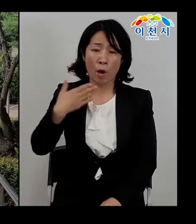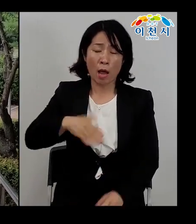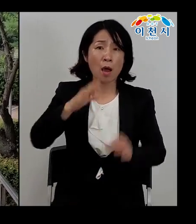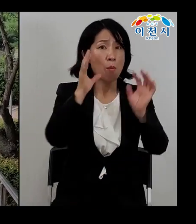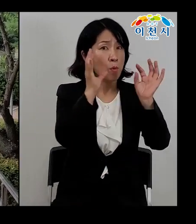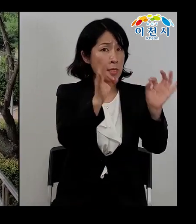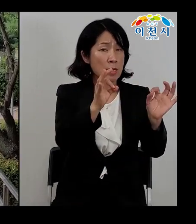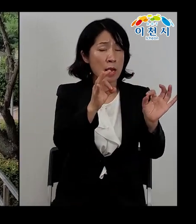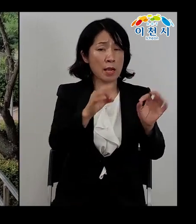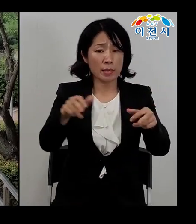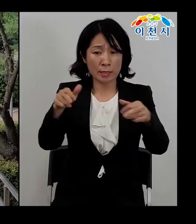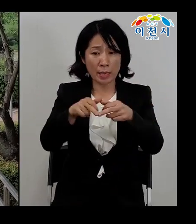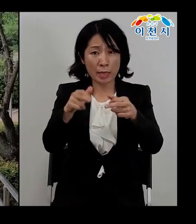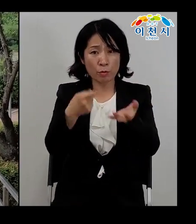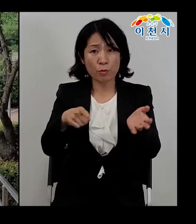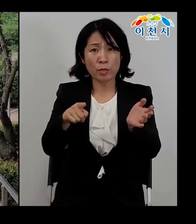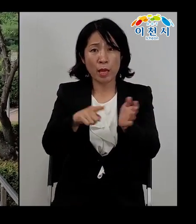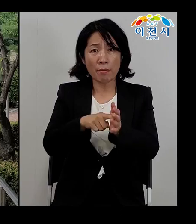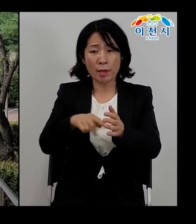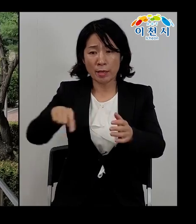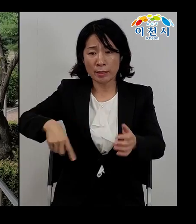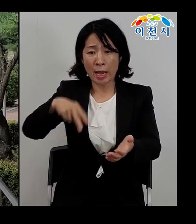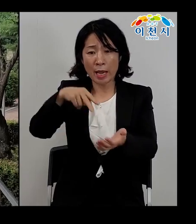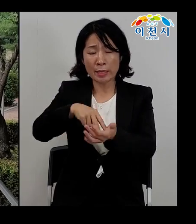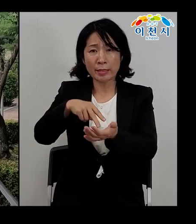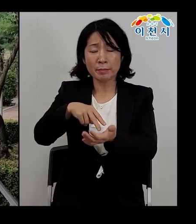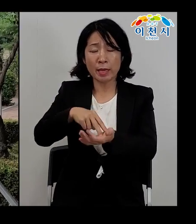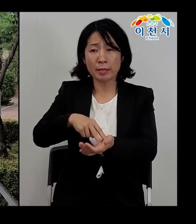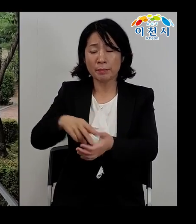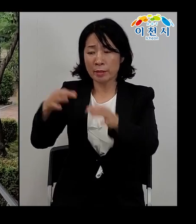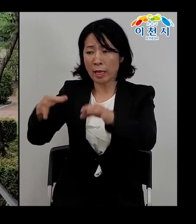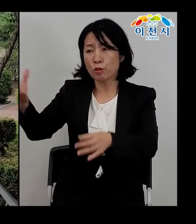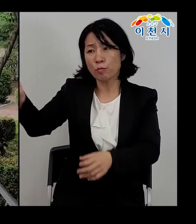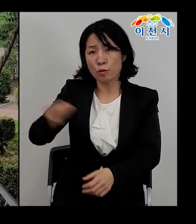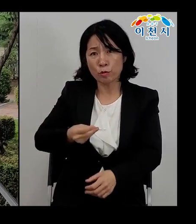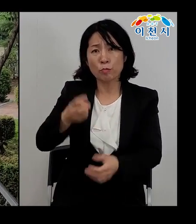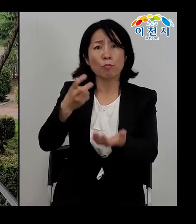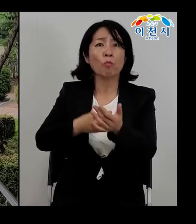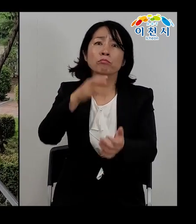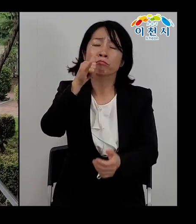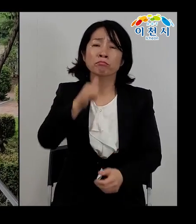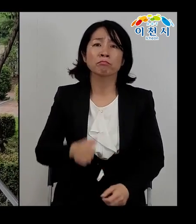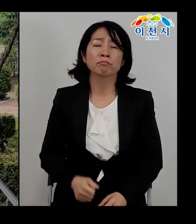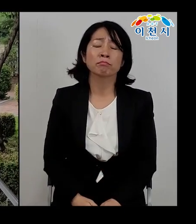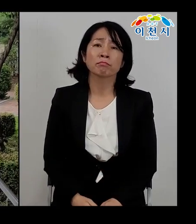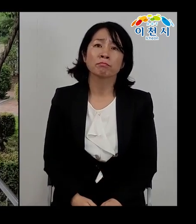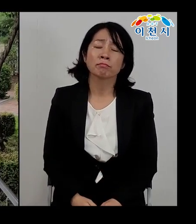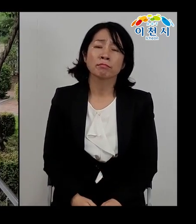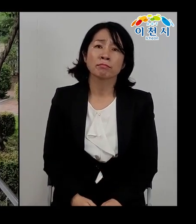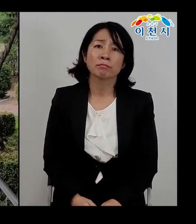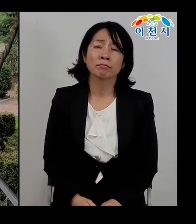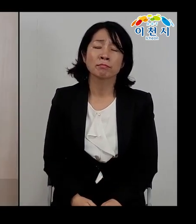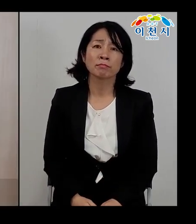제가 알아보니까 장애인분들 자립자금 대출을 해주는 게 있더라고요.